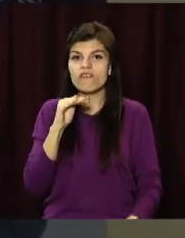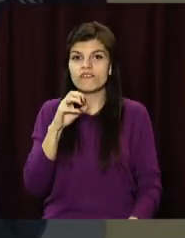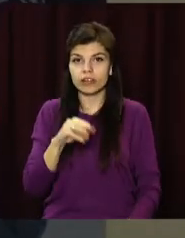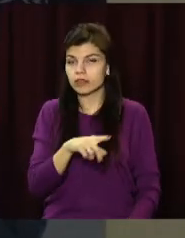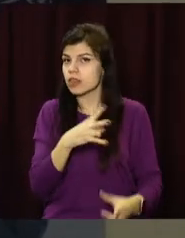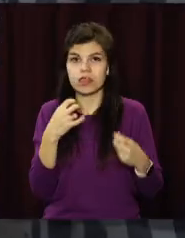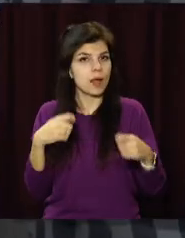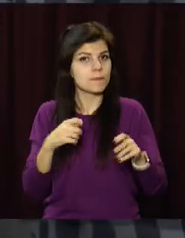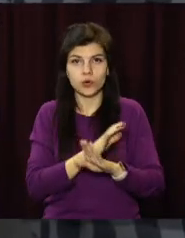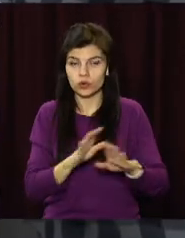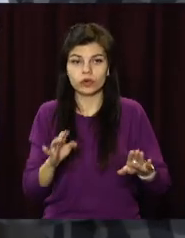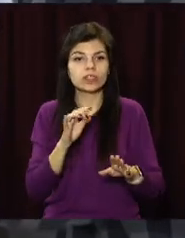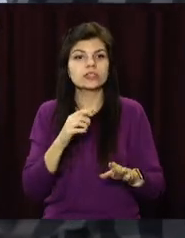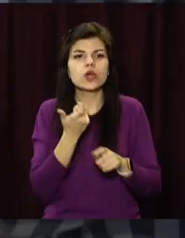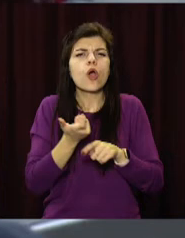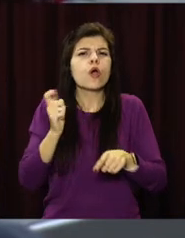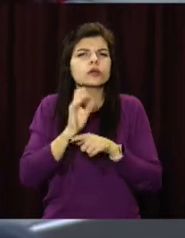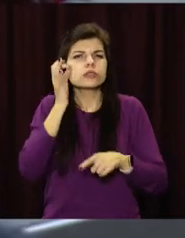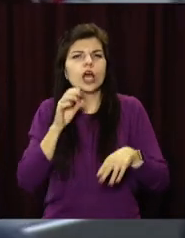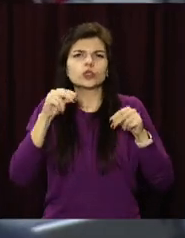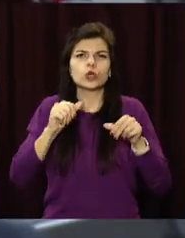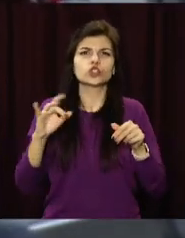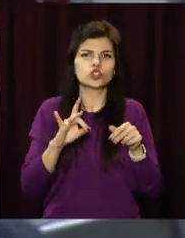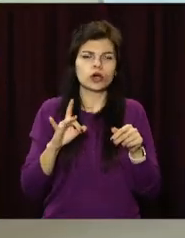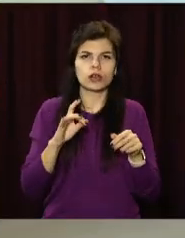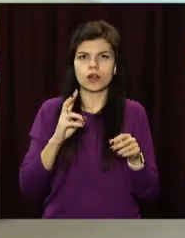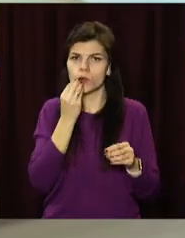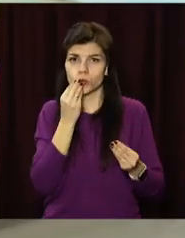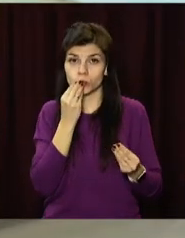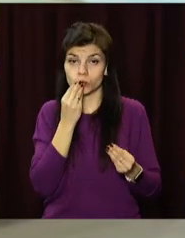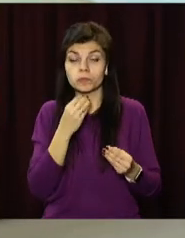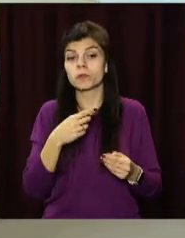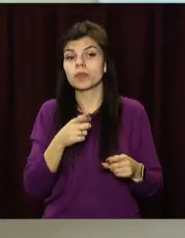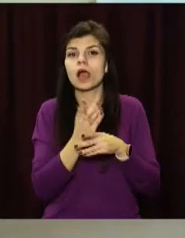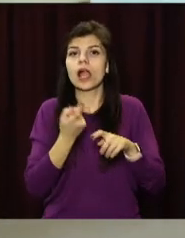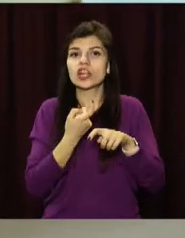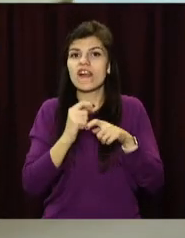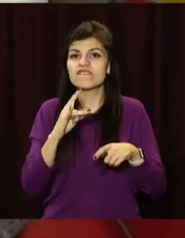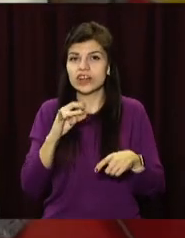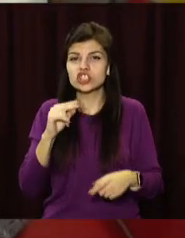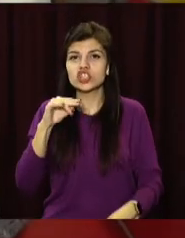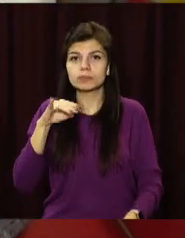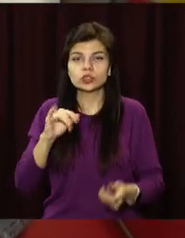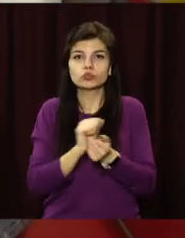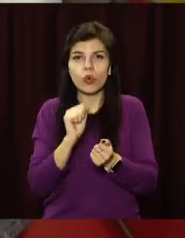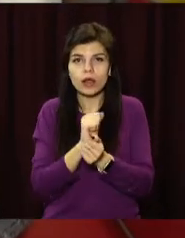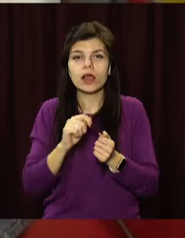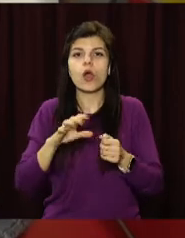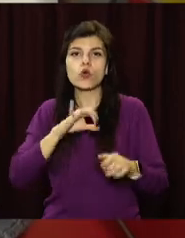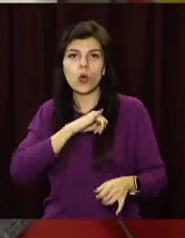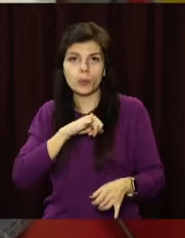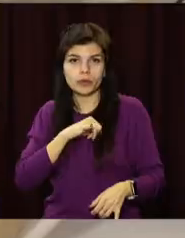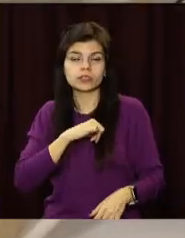не продають і надто солодкі, солоні та жирні продукти, такі як картопля фрі, чіпси, сухарики, ковбасу